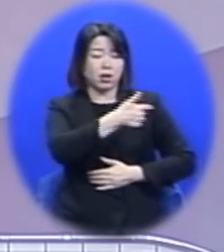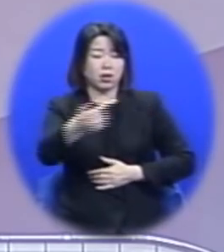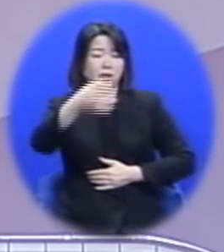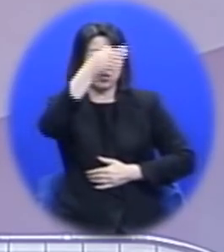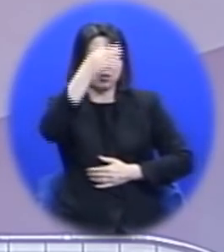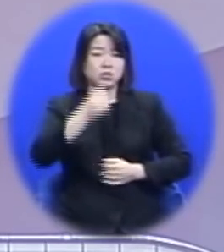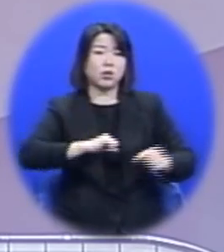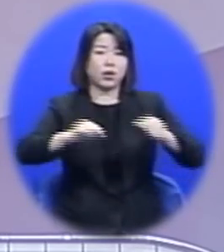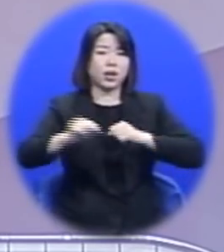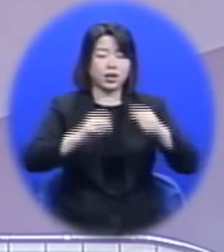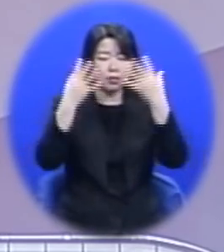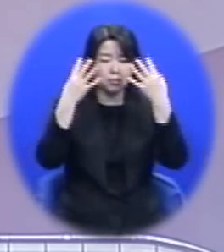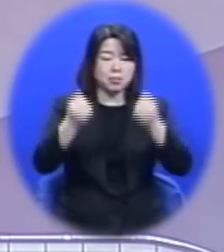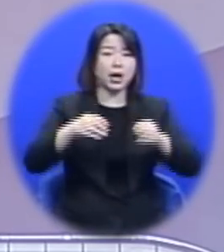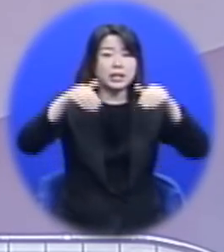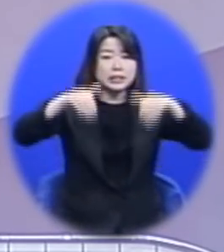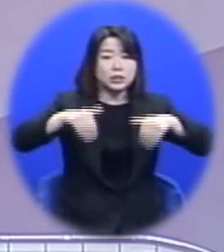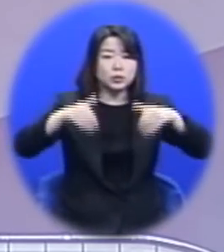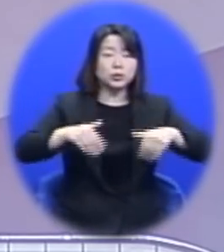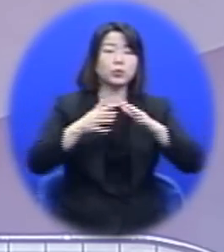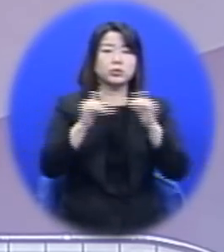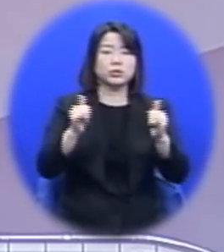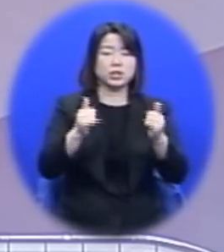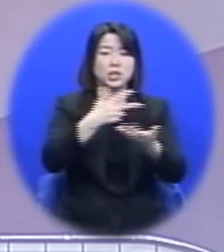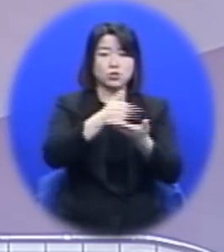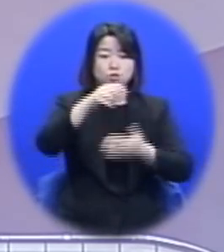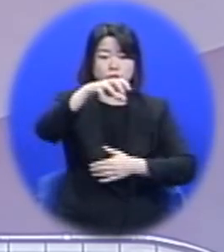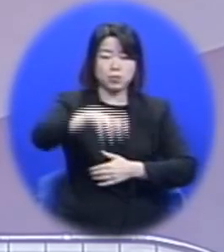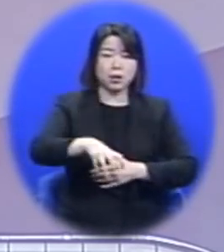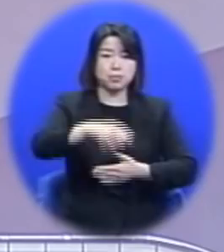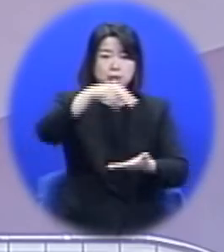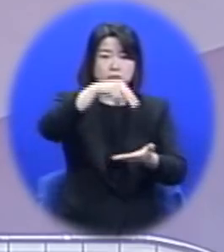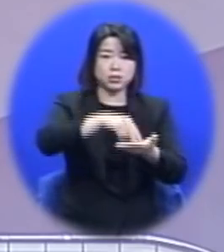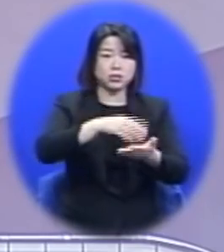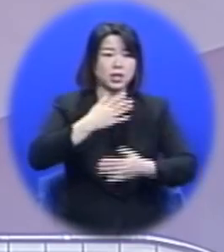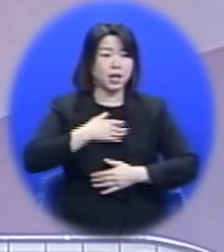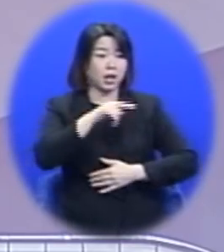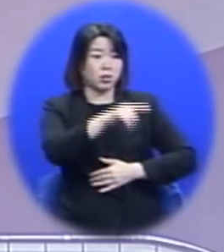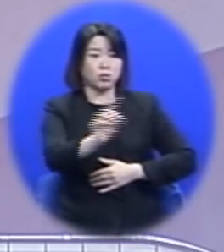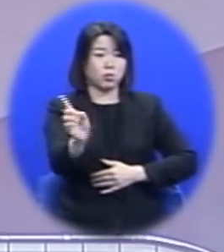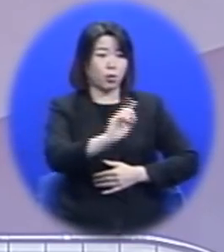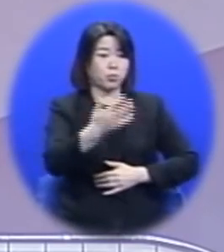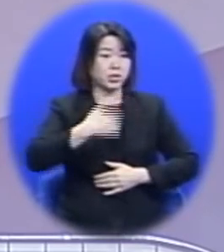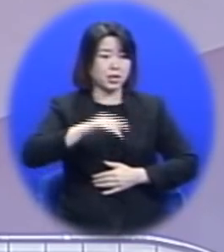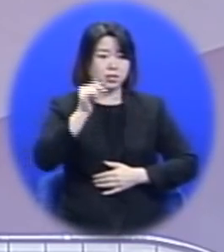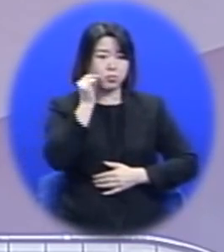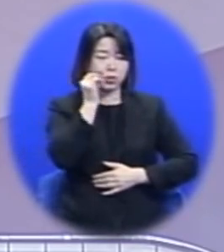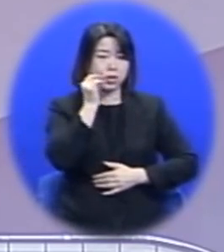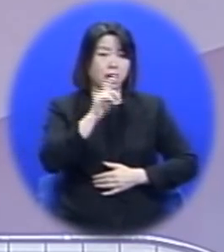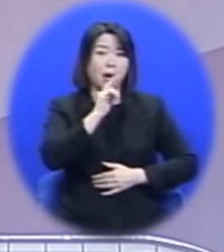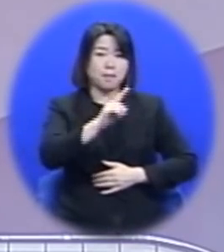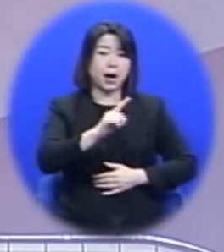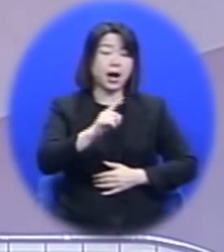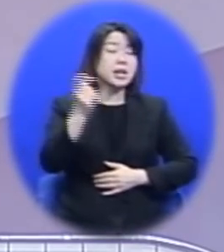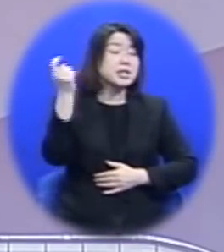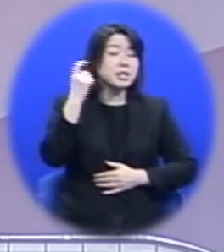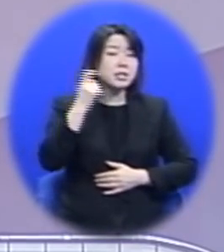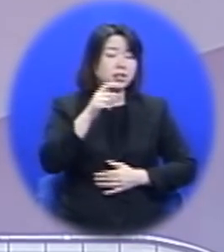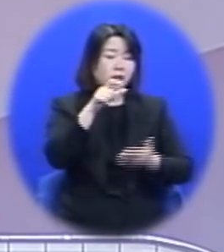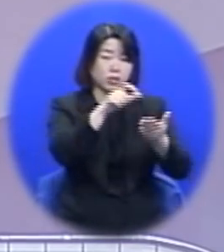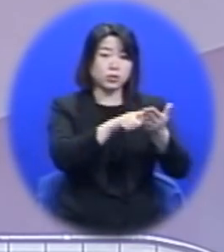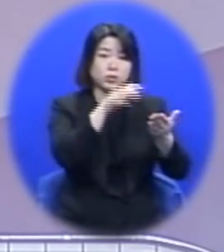행하던 많은 종들이 주님 앞에 섰을 때 내가 너를 도무지 알지 못한다 하는 말을 들을 것이라고